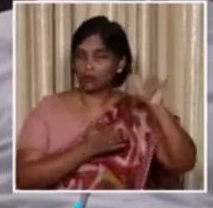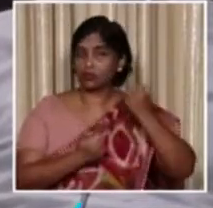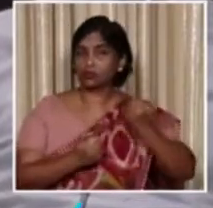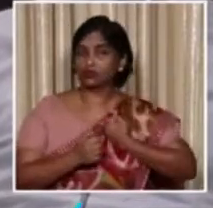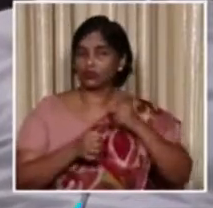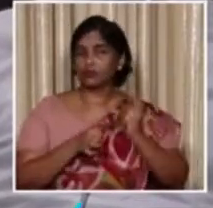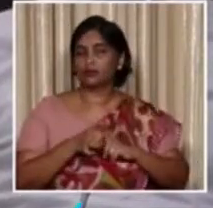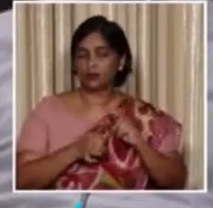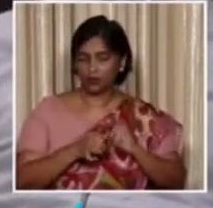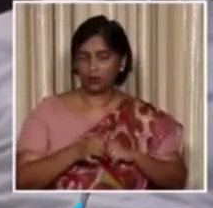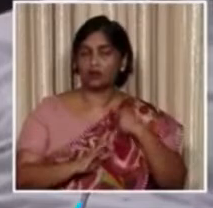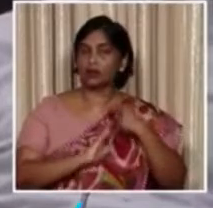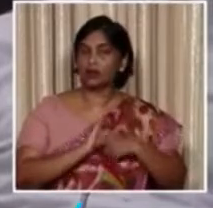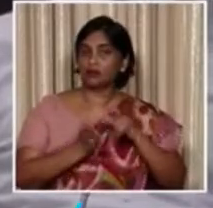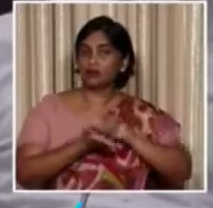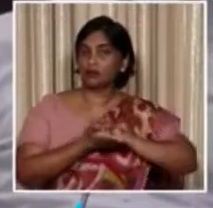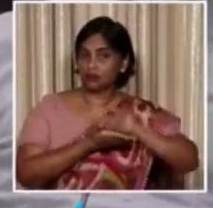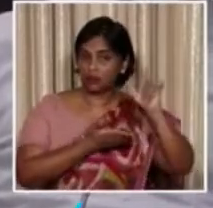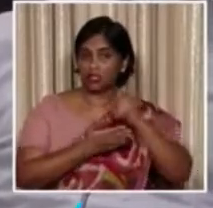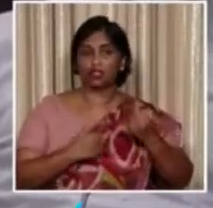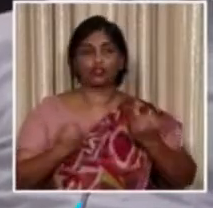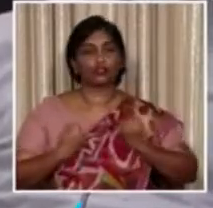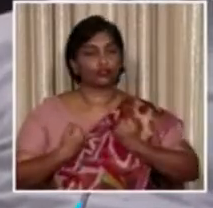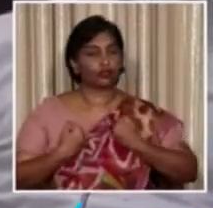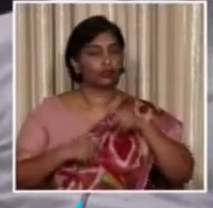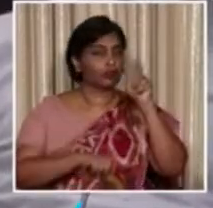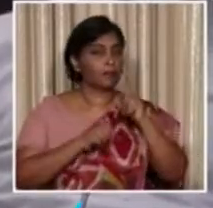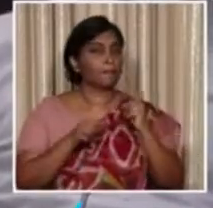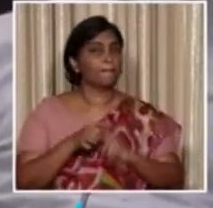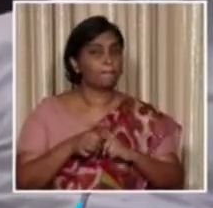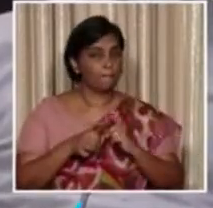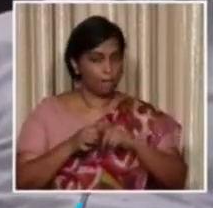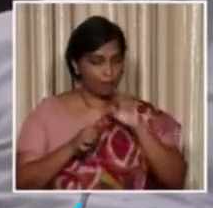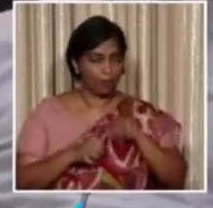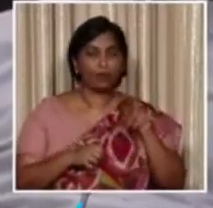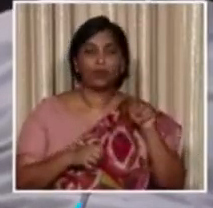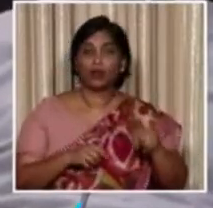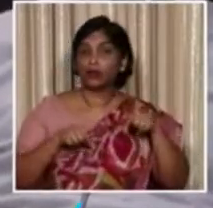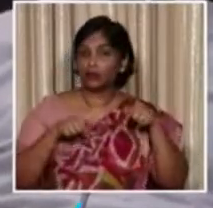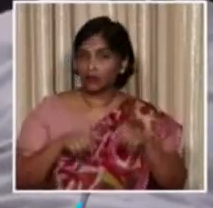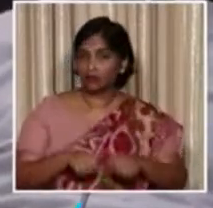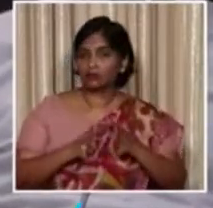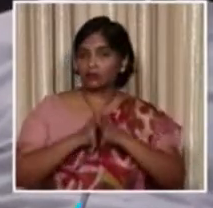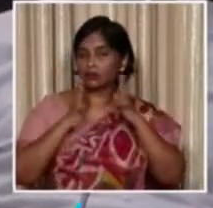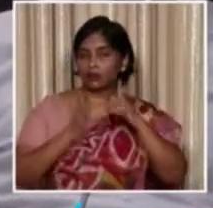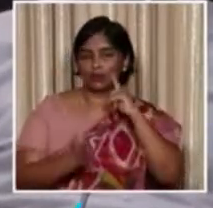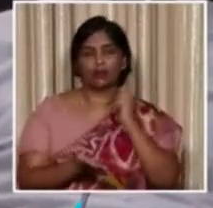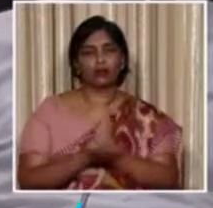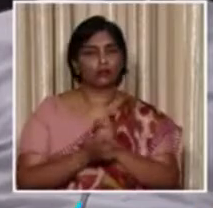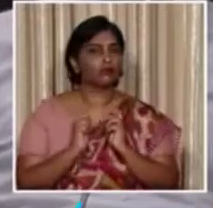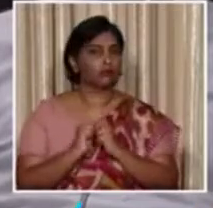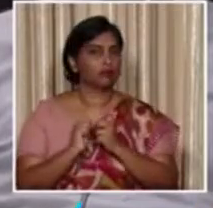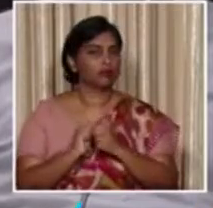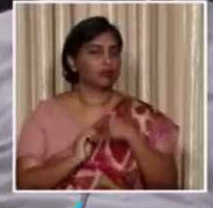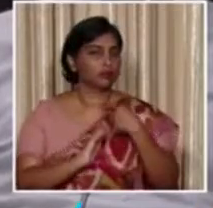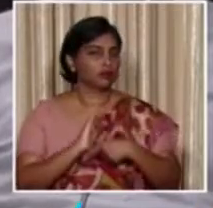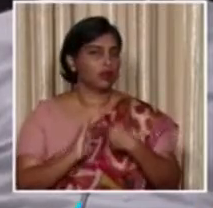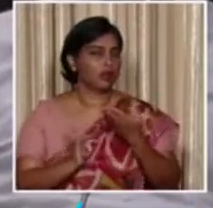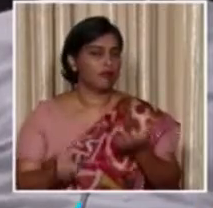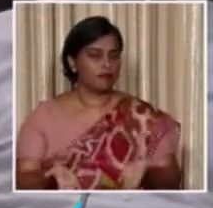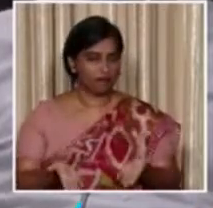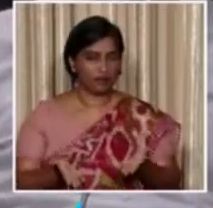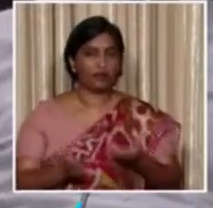ප්‍රශ්නය, මේ රටෙන් පිට වෙලා යන වෛද්‍යවරුන්ගේ ප්‍රශ්නය ගත්තාම අද ඉතාම අසීරු අමාරු තැනකට රට වැඩිලා